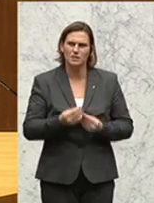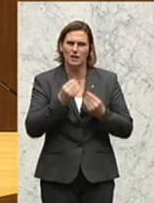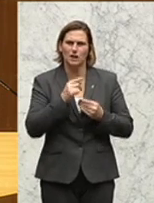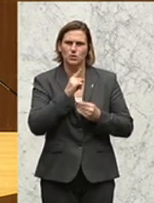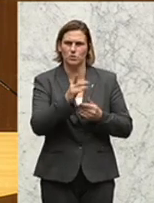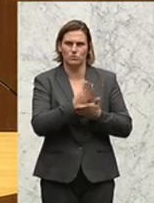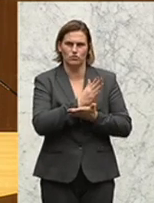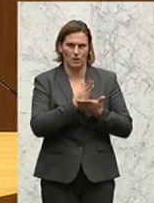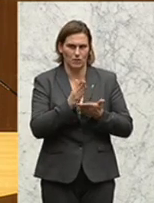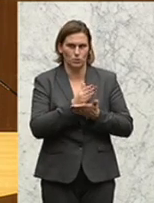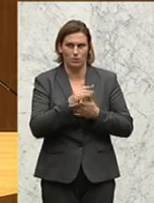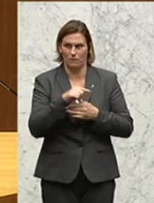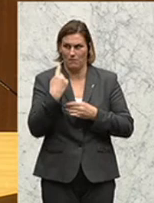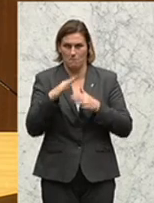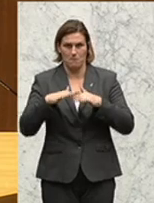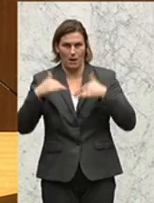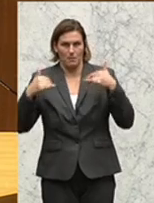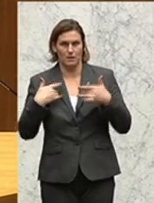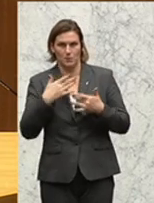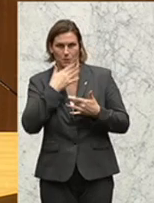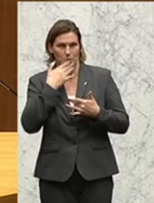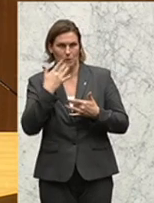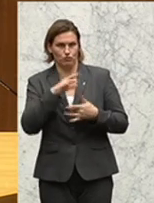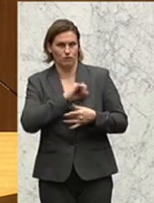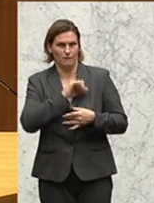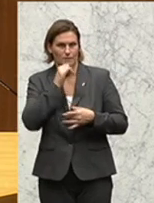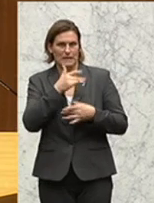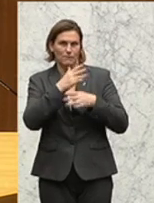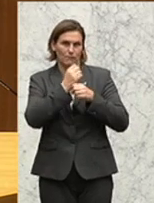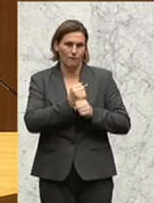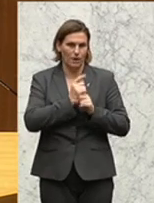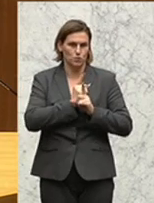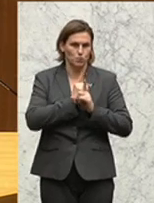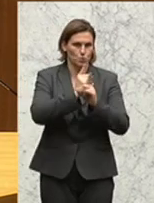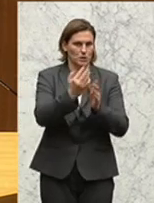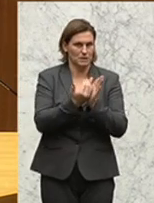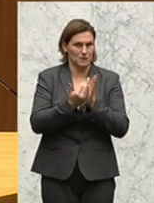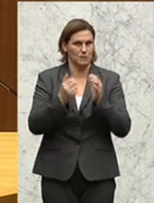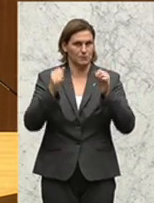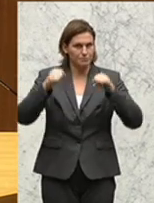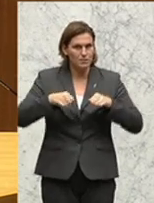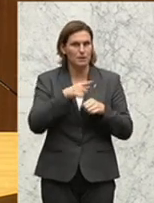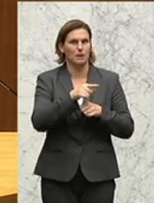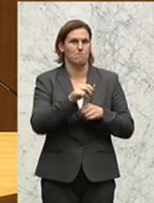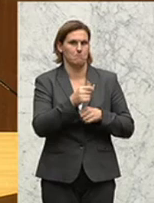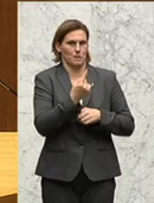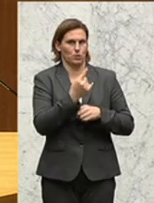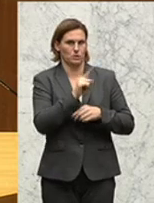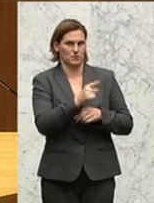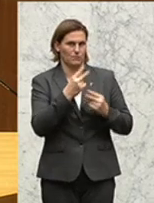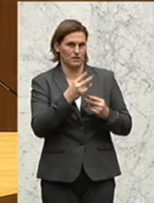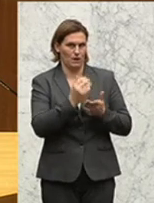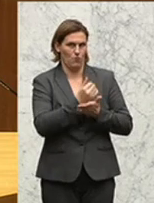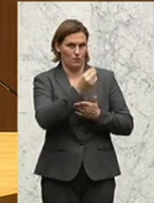Verfassungsgerichtshof entscheidet, weil wir als Parlament teilweise nicht fähig sind, verfassungskonforme Gesetze zu beschließen. Und genau da ist er besonders wichtig.